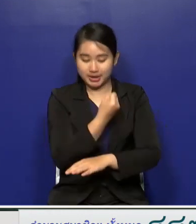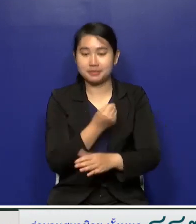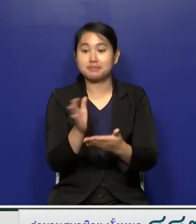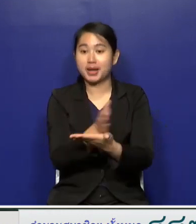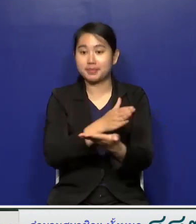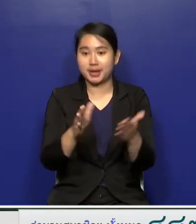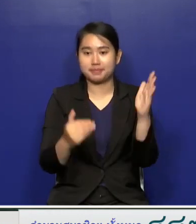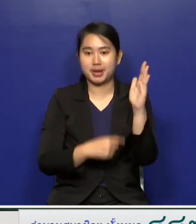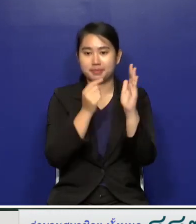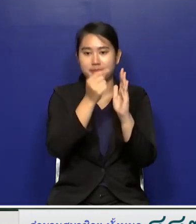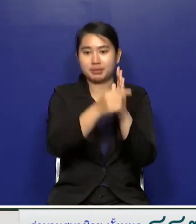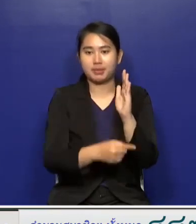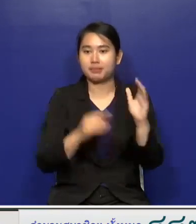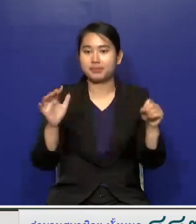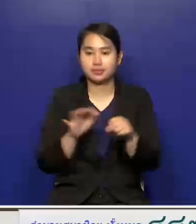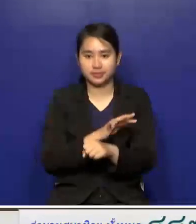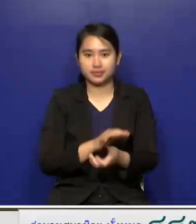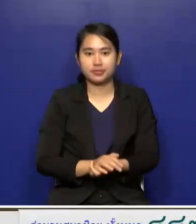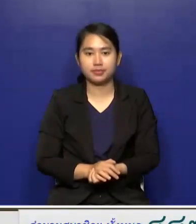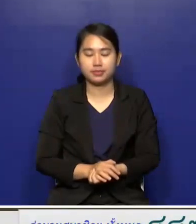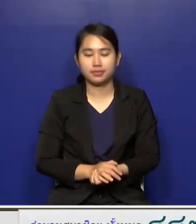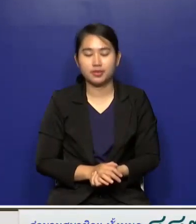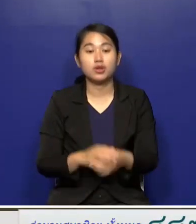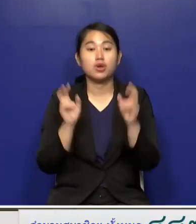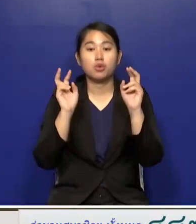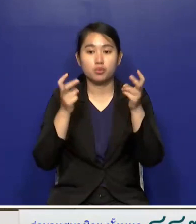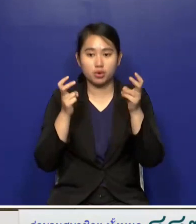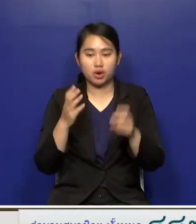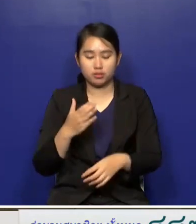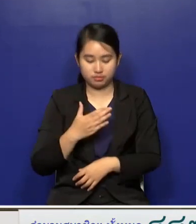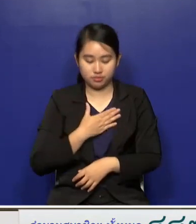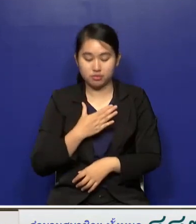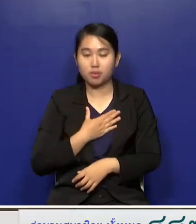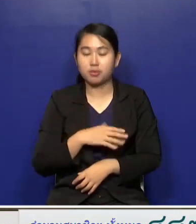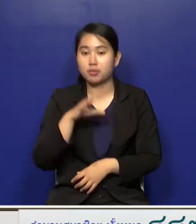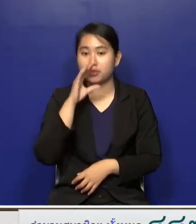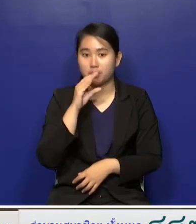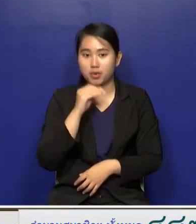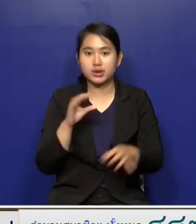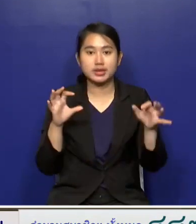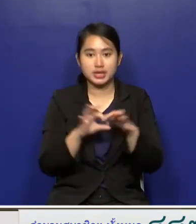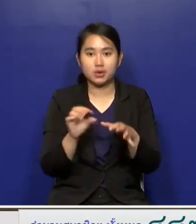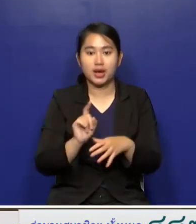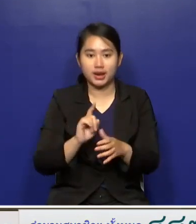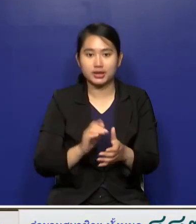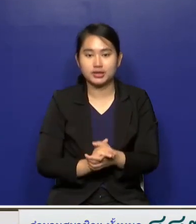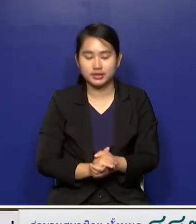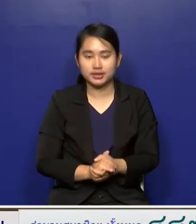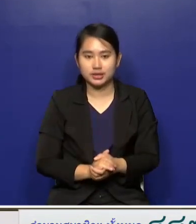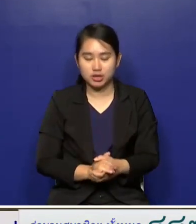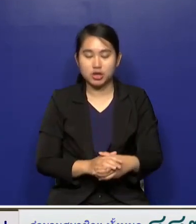างที่ผมดำเรียนแล้วท่านประธานครับในยติของผมพูดถึงว่ารูปแบบพิเศ